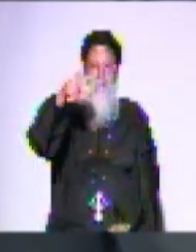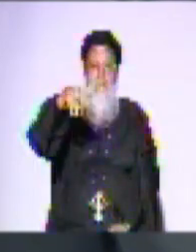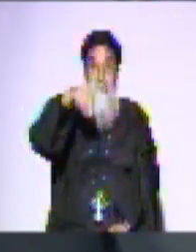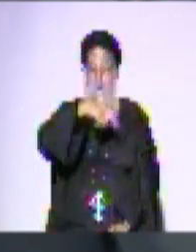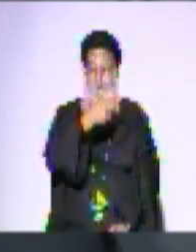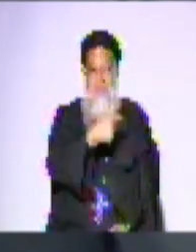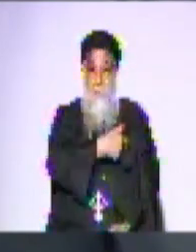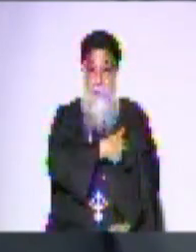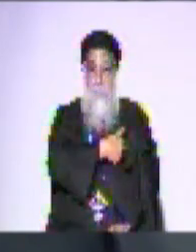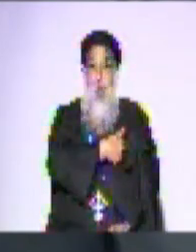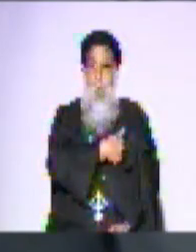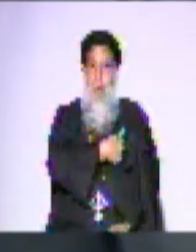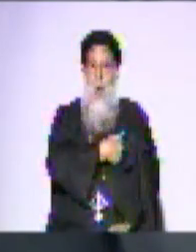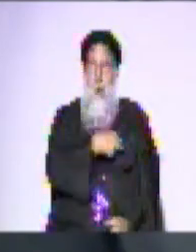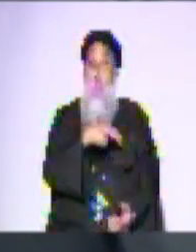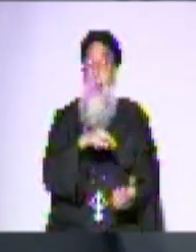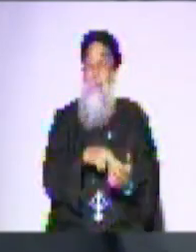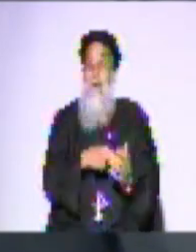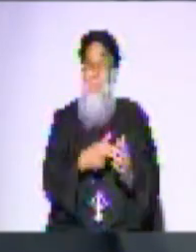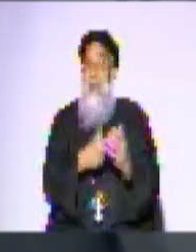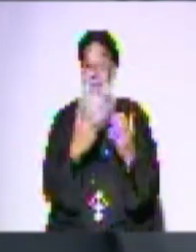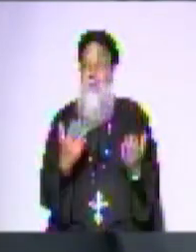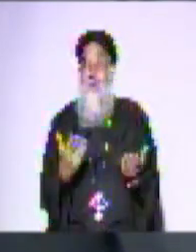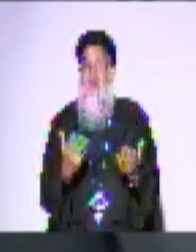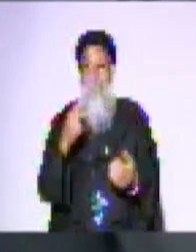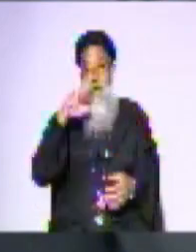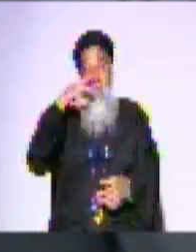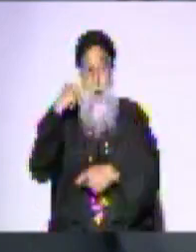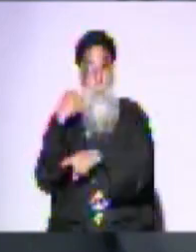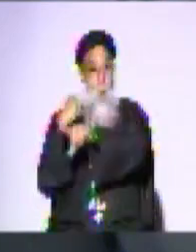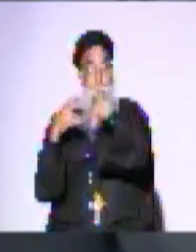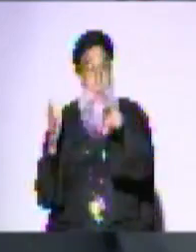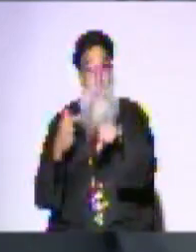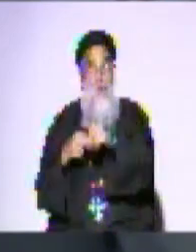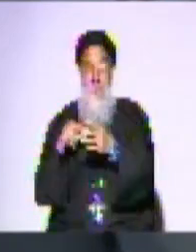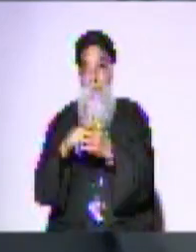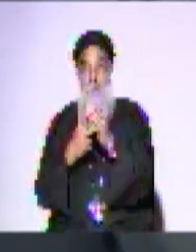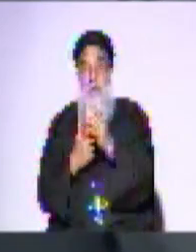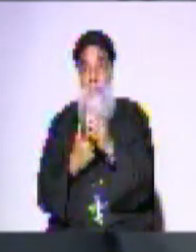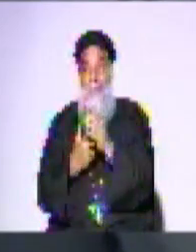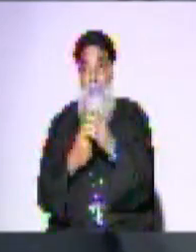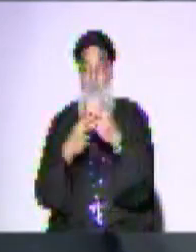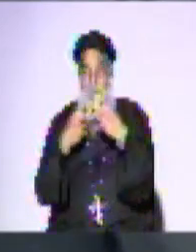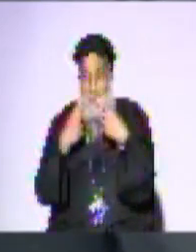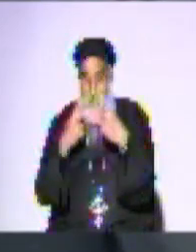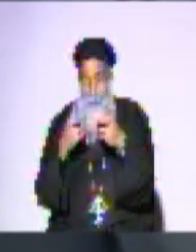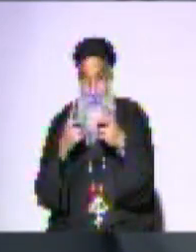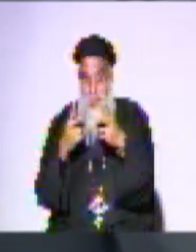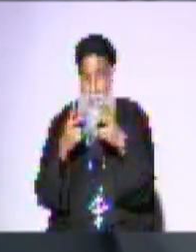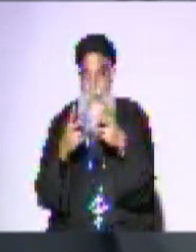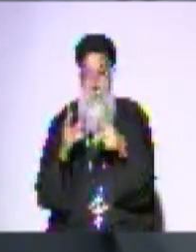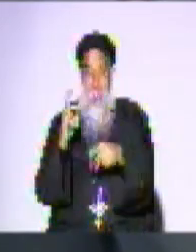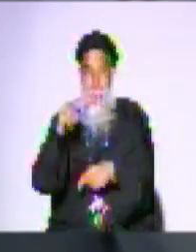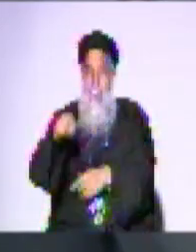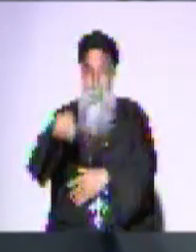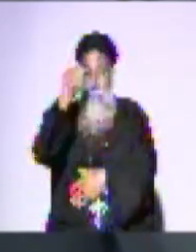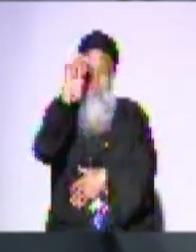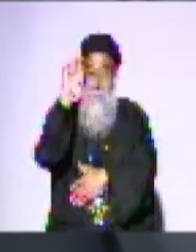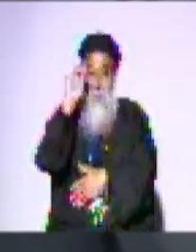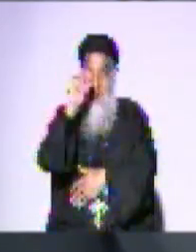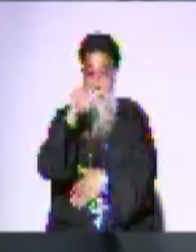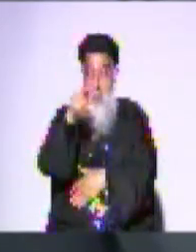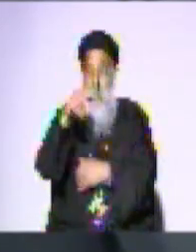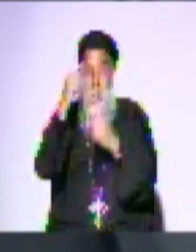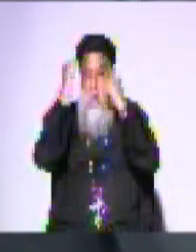نخصت قلوبهم قالوا ماذا نصنع ايها الرجال الاخوة؟ جاءت الاجابة واضحة من معلمنا بطرس الرسول